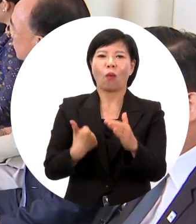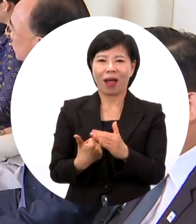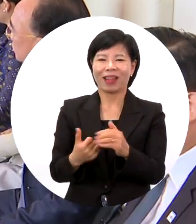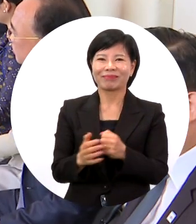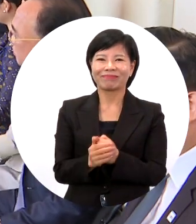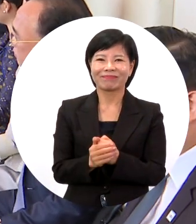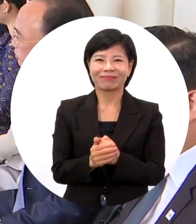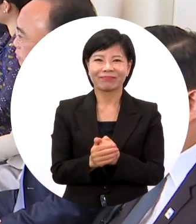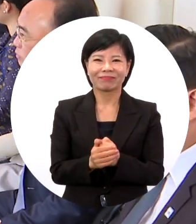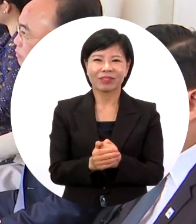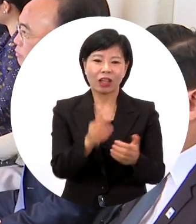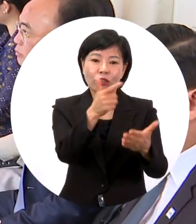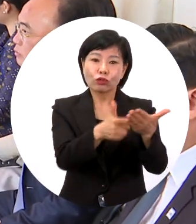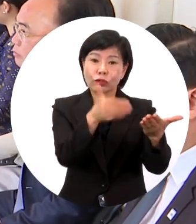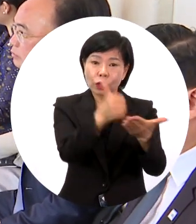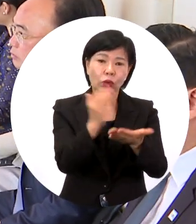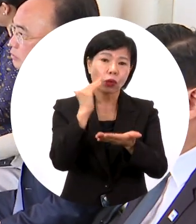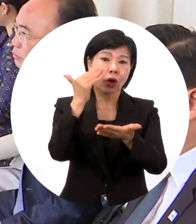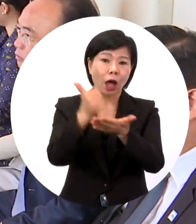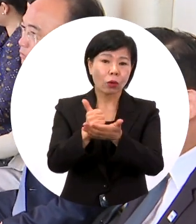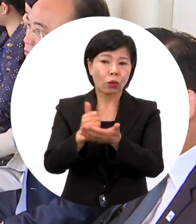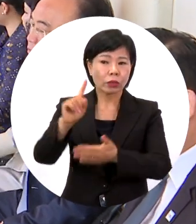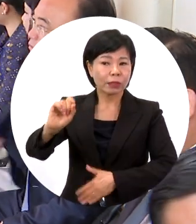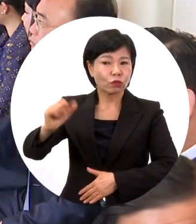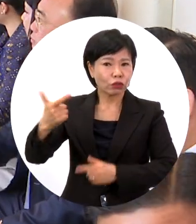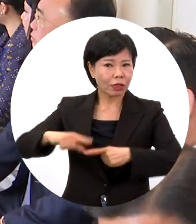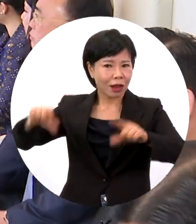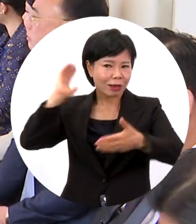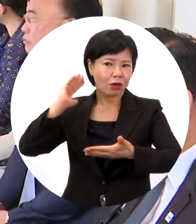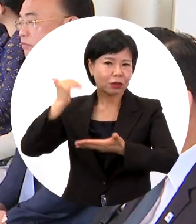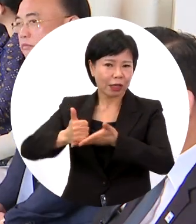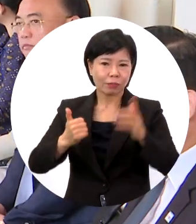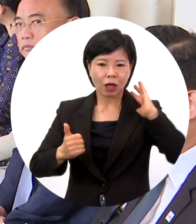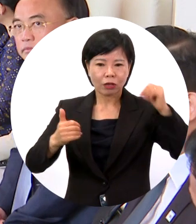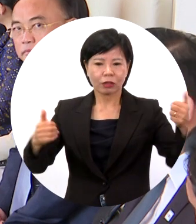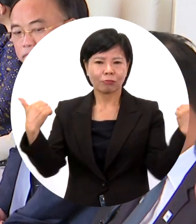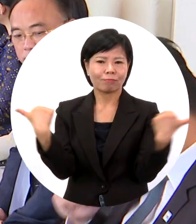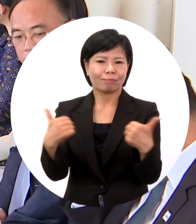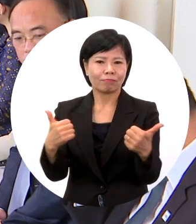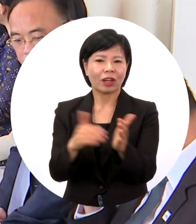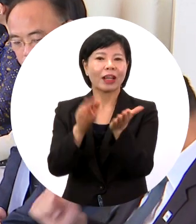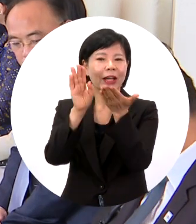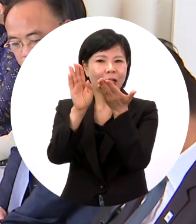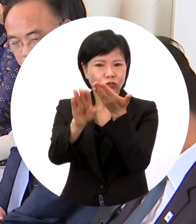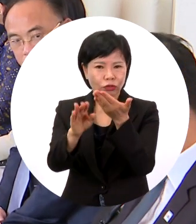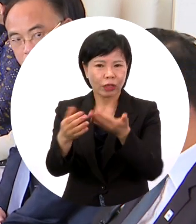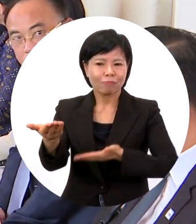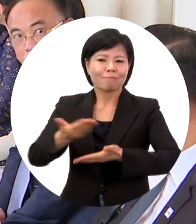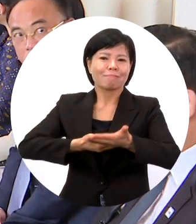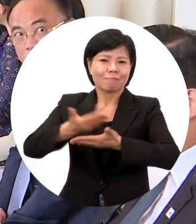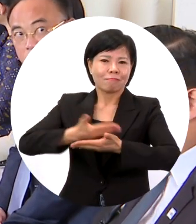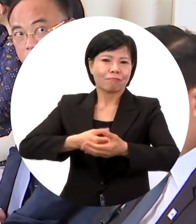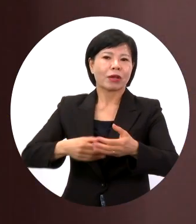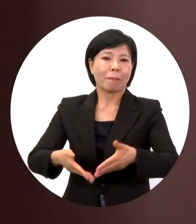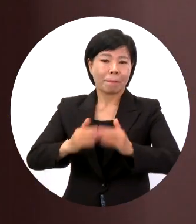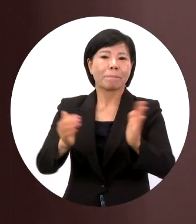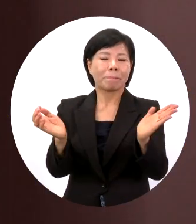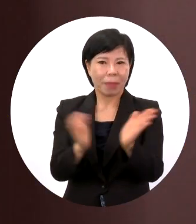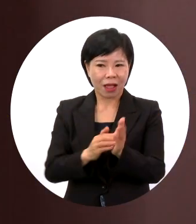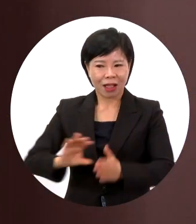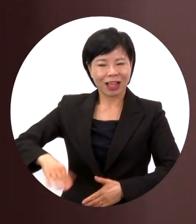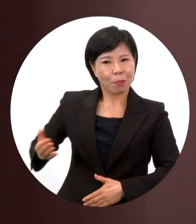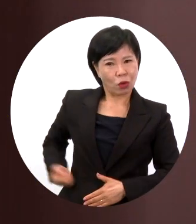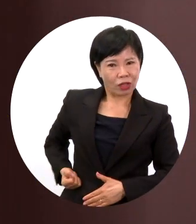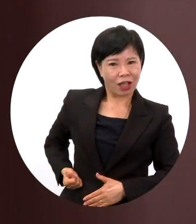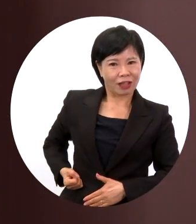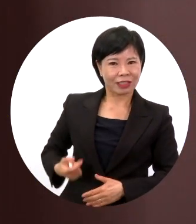만의 총리는 앞서 16일 정상회담을 열어 양국 간 전략적 동반자 관계를 수립하기도 했습니다.